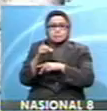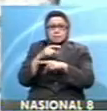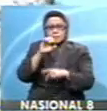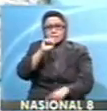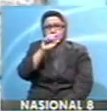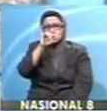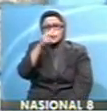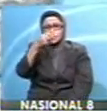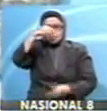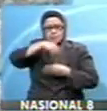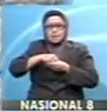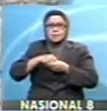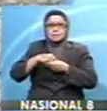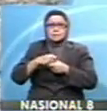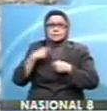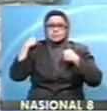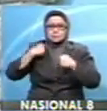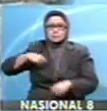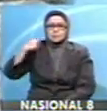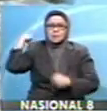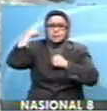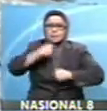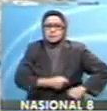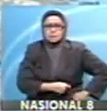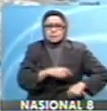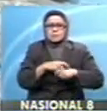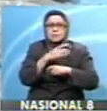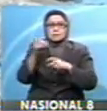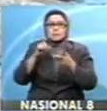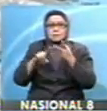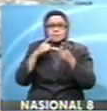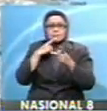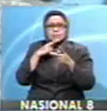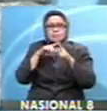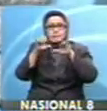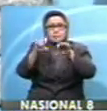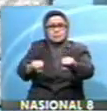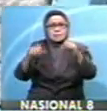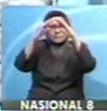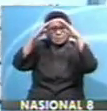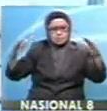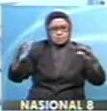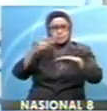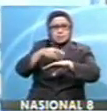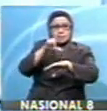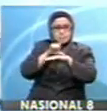dipakainya hasil siasatan lanjut polis membuat serbuan di sebuah rumah di Kedawang Langkawi dan menahan tiga lagi suspek yang dipercayai